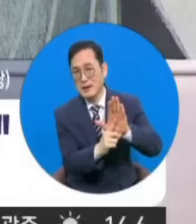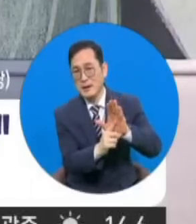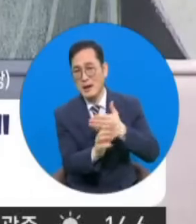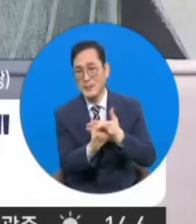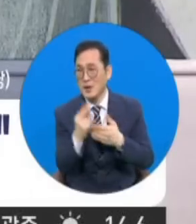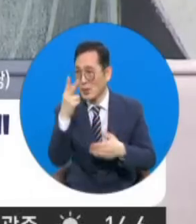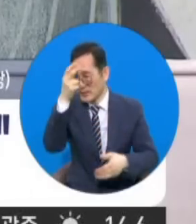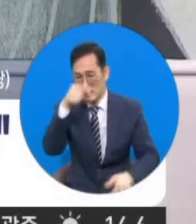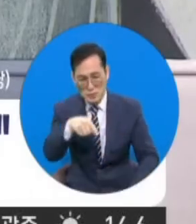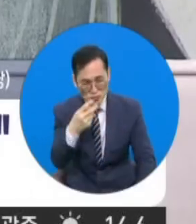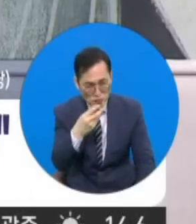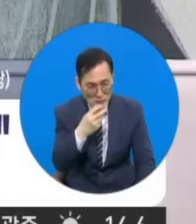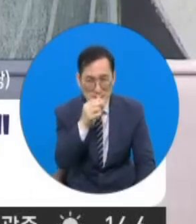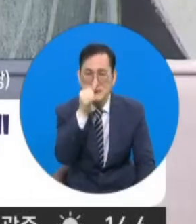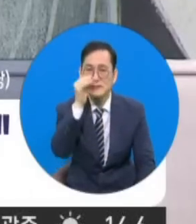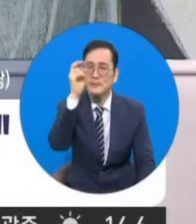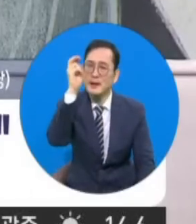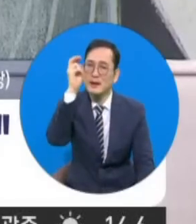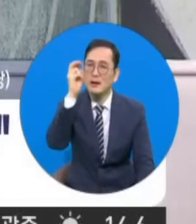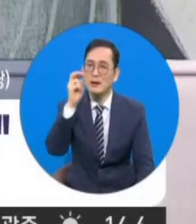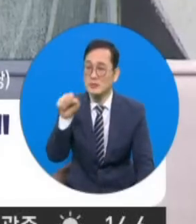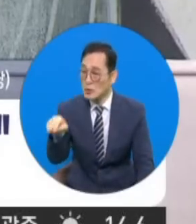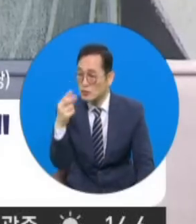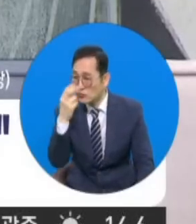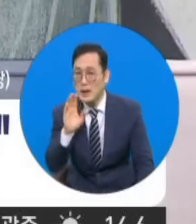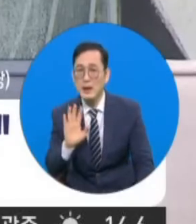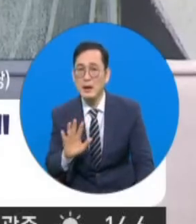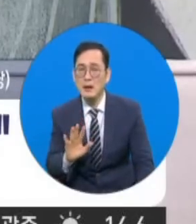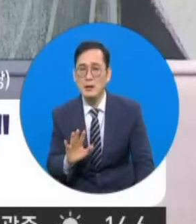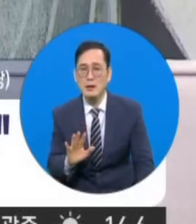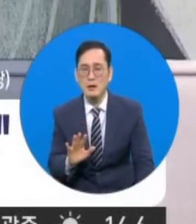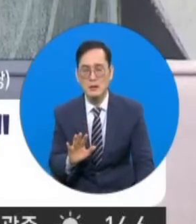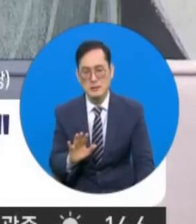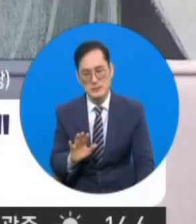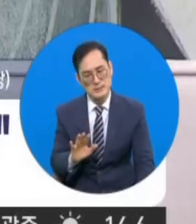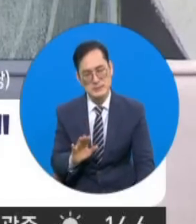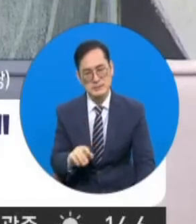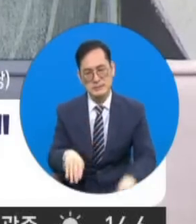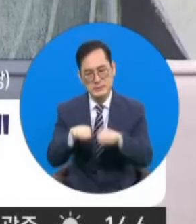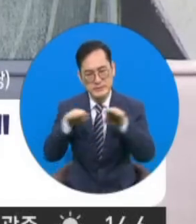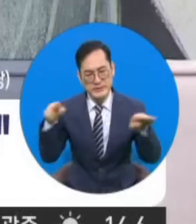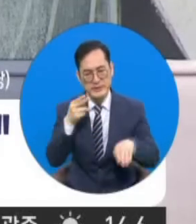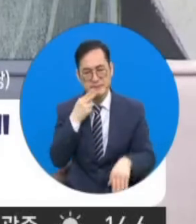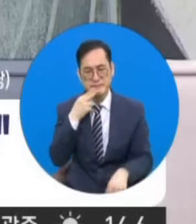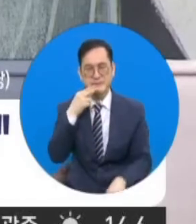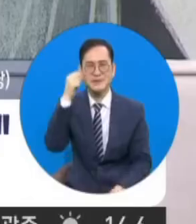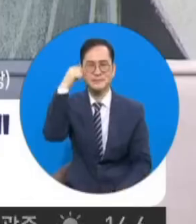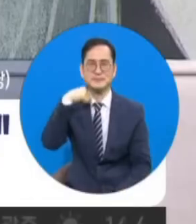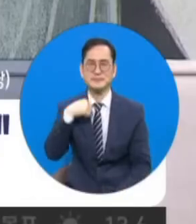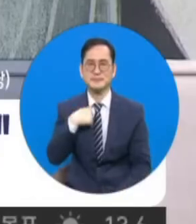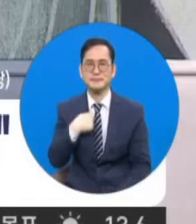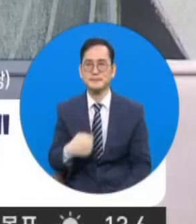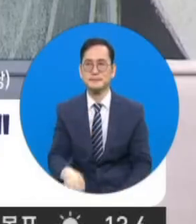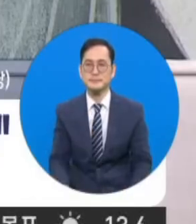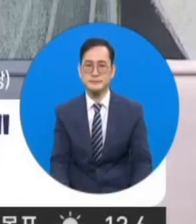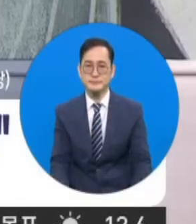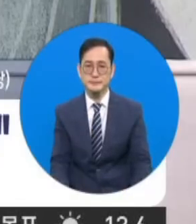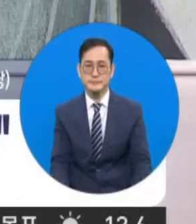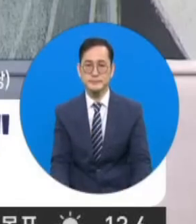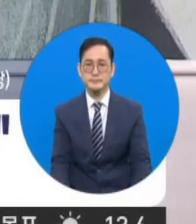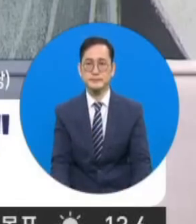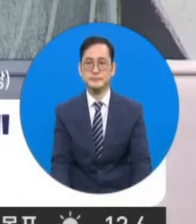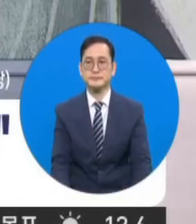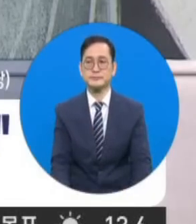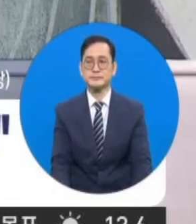수사기관이 이런 식으로 했을까라는 그런 이제 어떤 동일한 기준과 잣대 이런 부분에 있어서도 좀